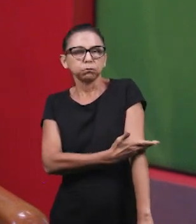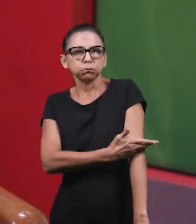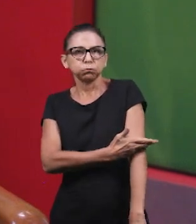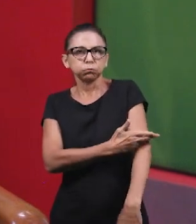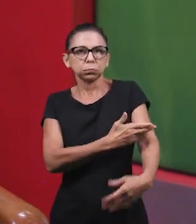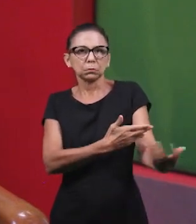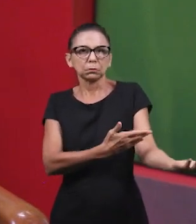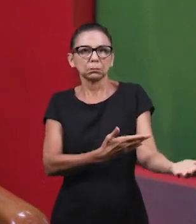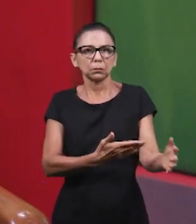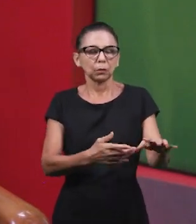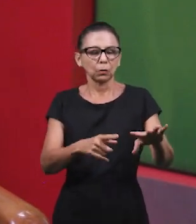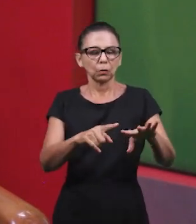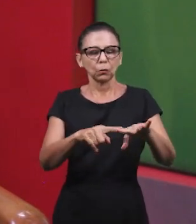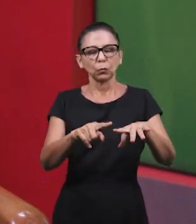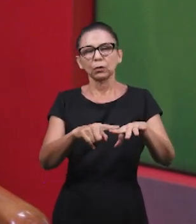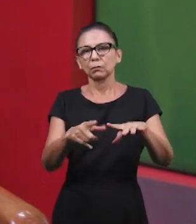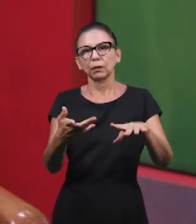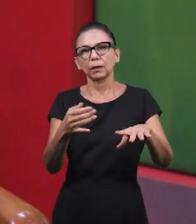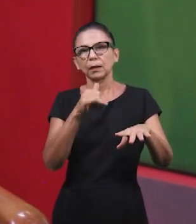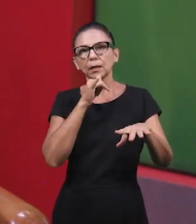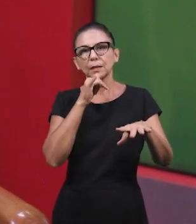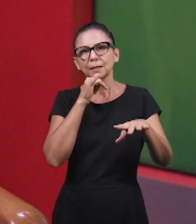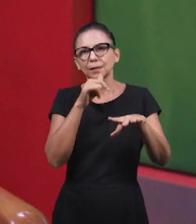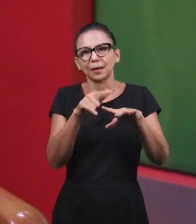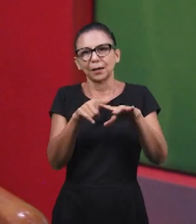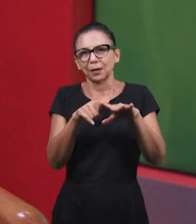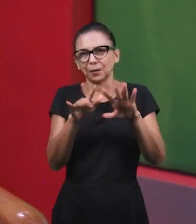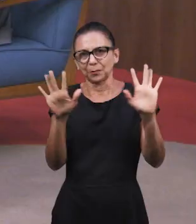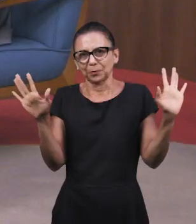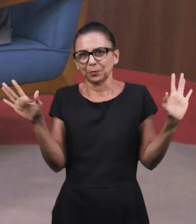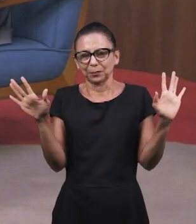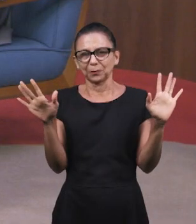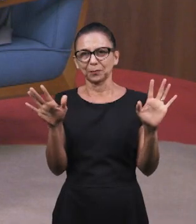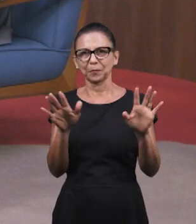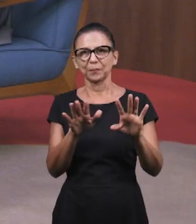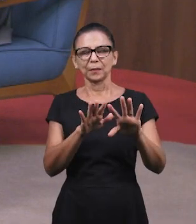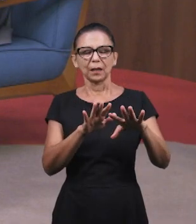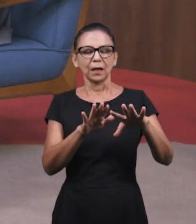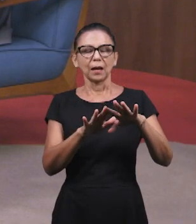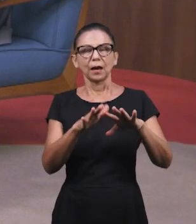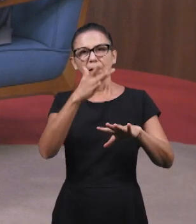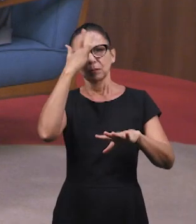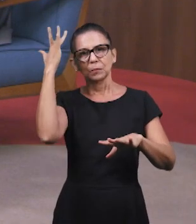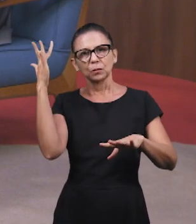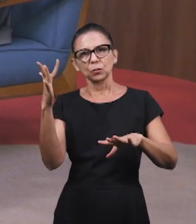faire ça. Mais quelqu'un qui travaille, par exemple, a un accident, coupe le doigt.